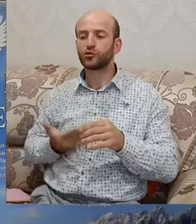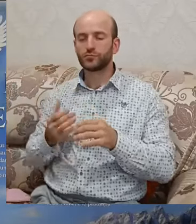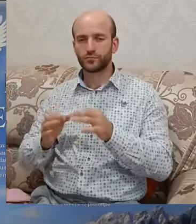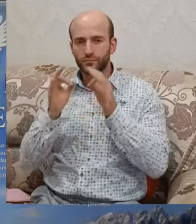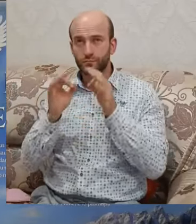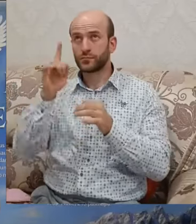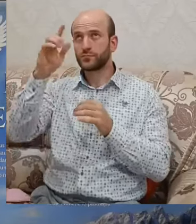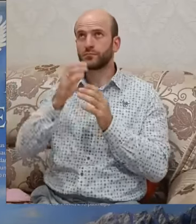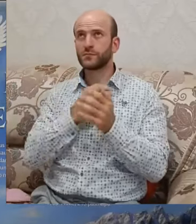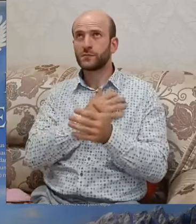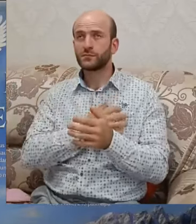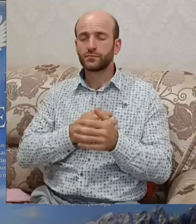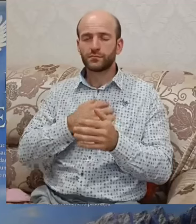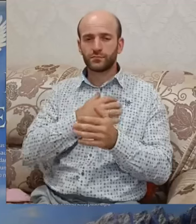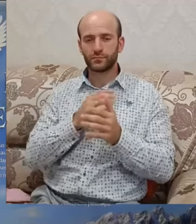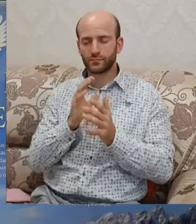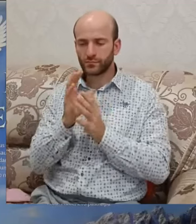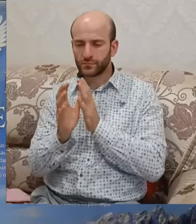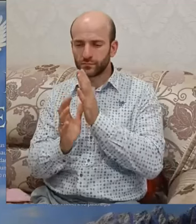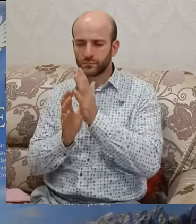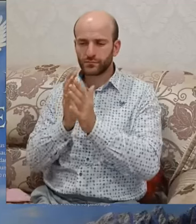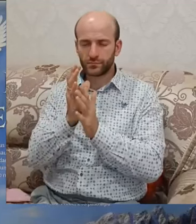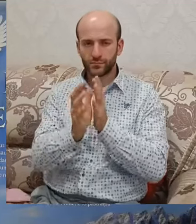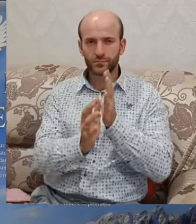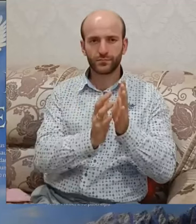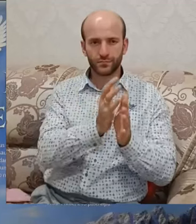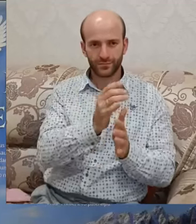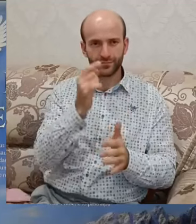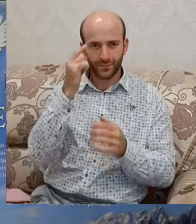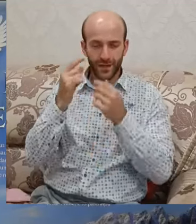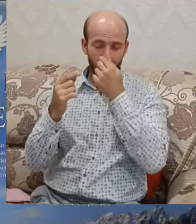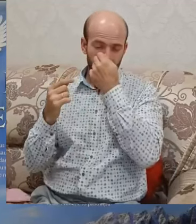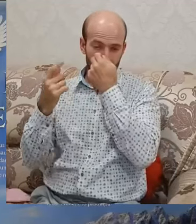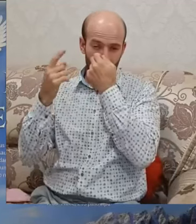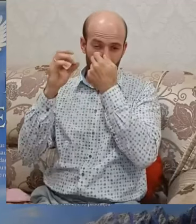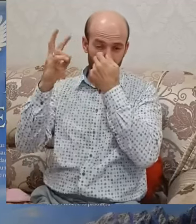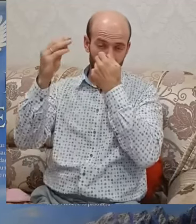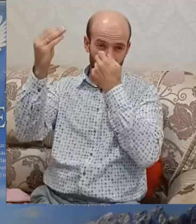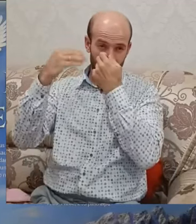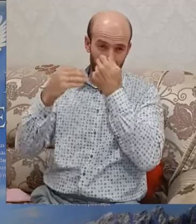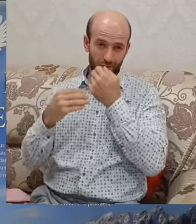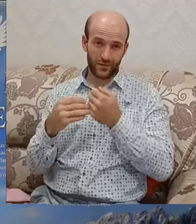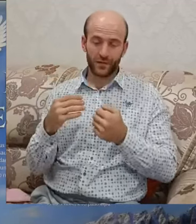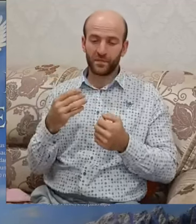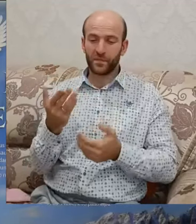tarnavimui. Для жизни, благочестия, служения. Amen. Amen.